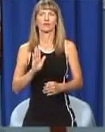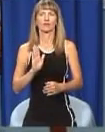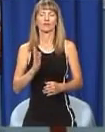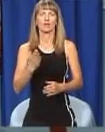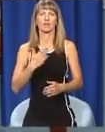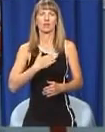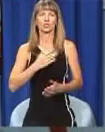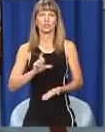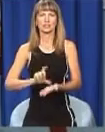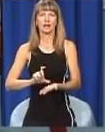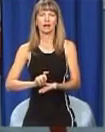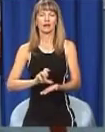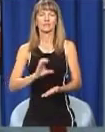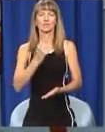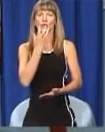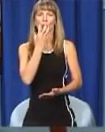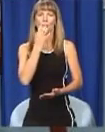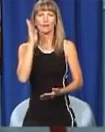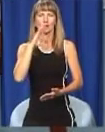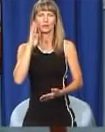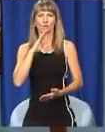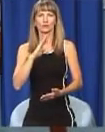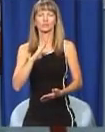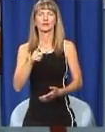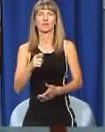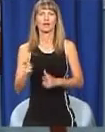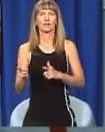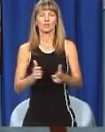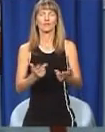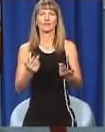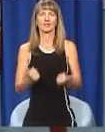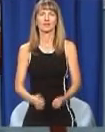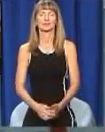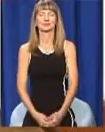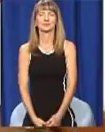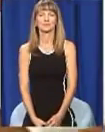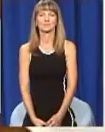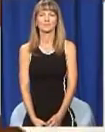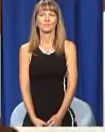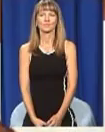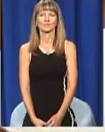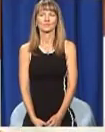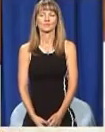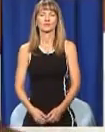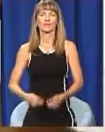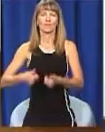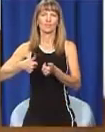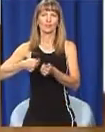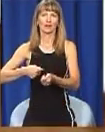наш мерный стакан с теплой водой. Итак, ты готова? Да. Поехали. Выливаем.